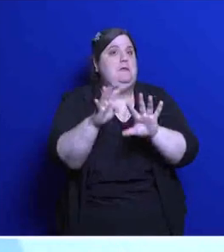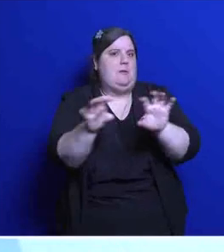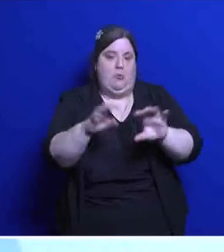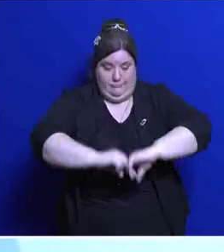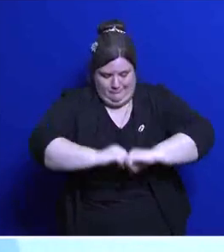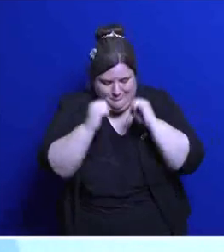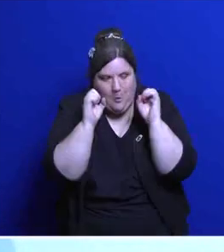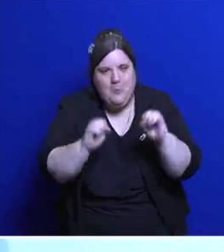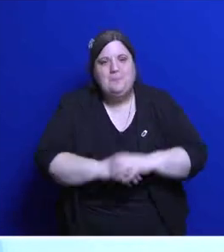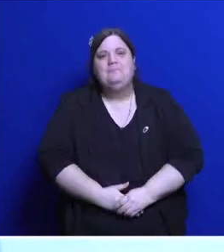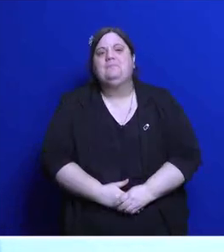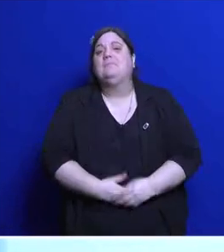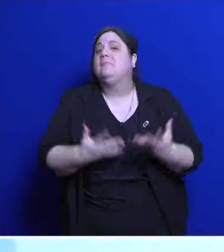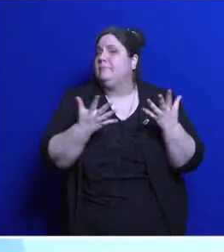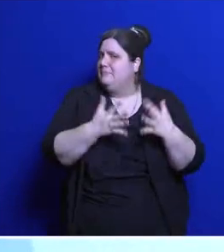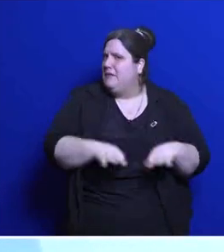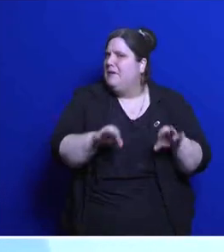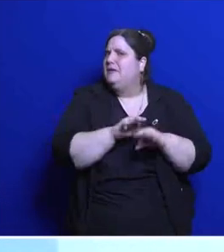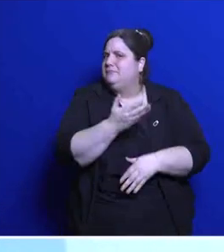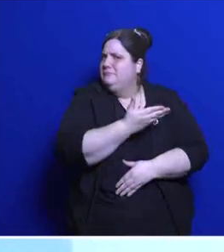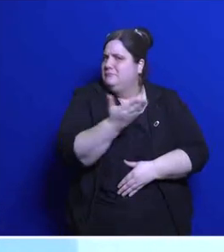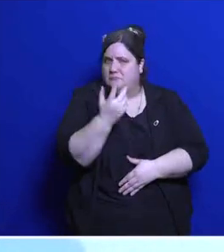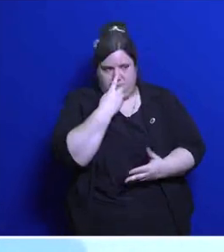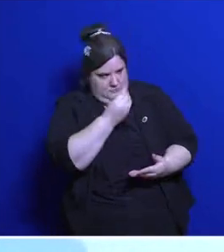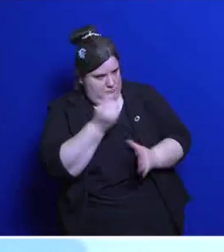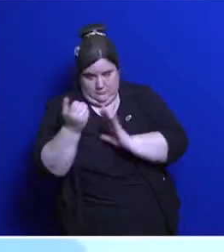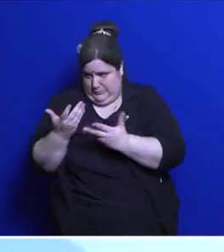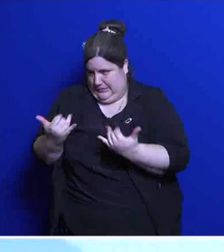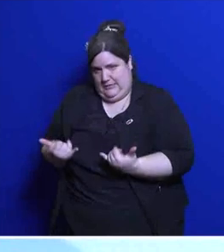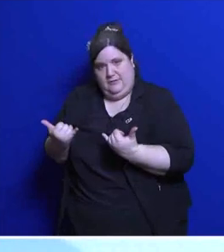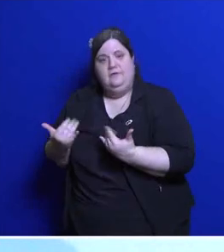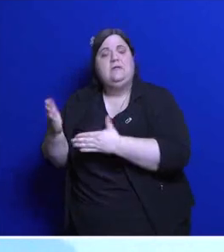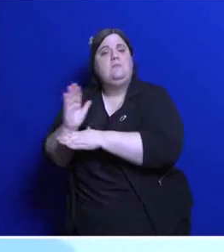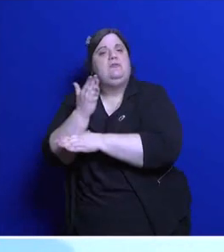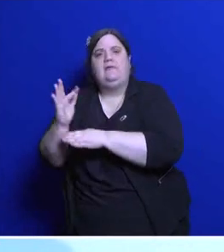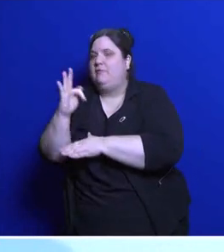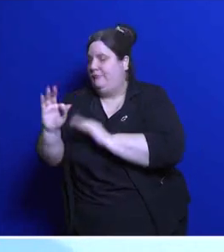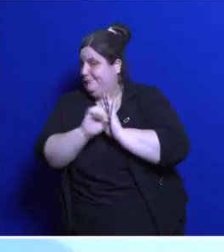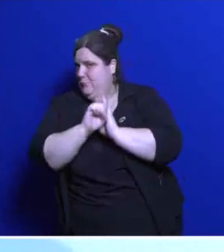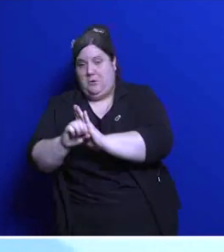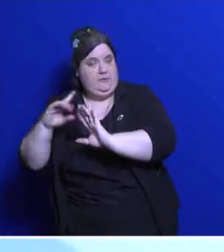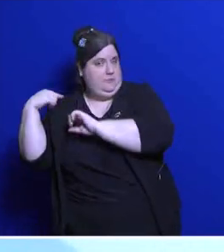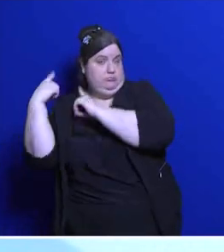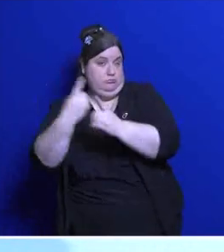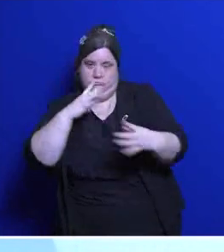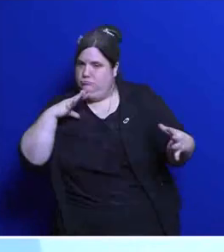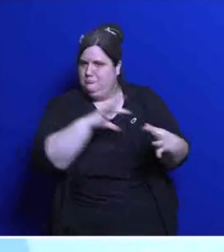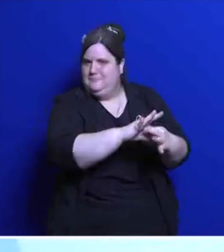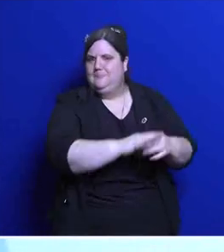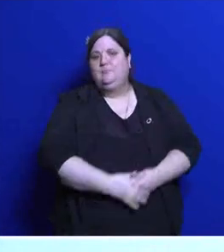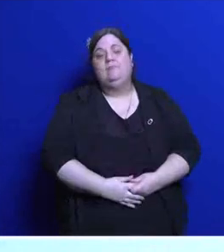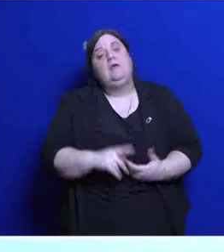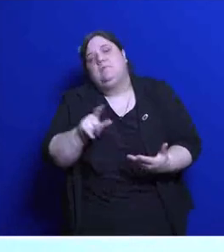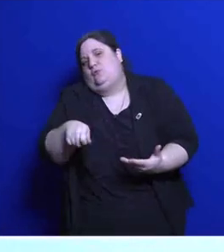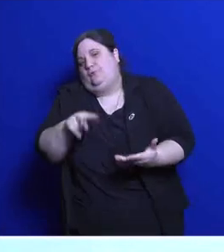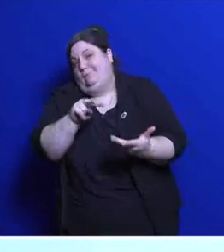Golfe sont depuis longtemps une priorité en ce qui concerne l'action de Business France, évidemment sous l'angle qui est le nôtre, celui